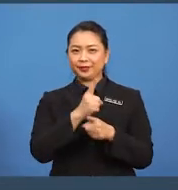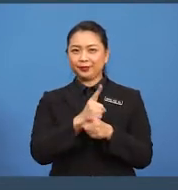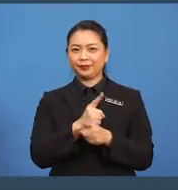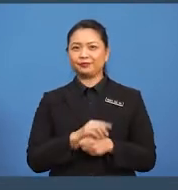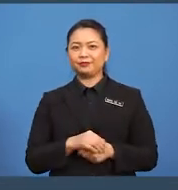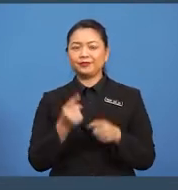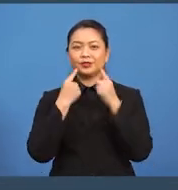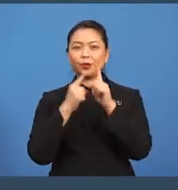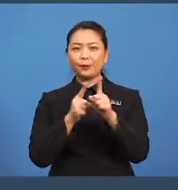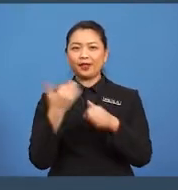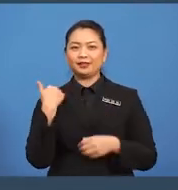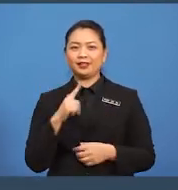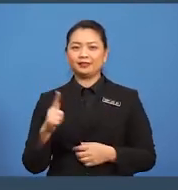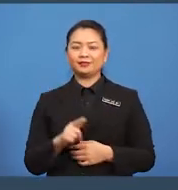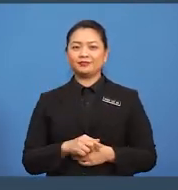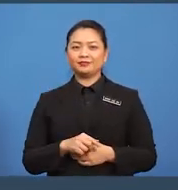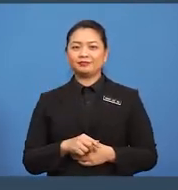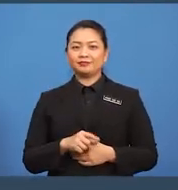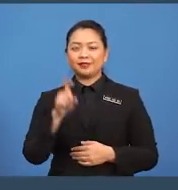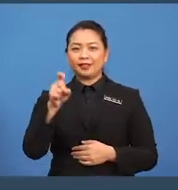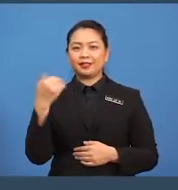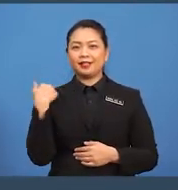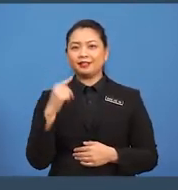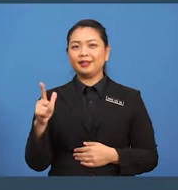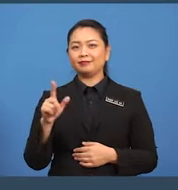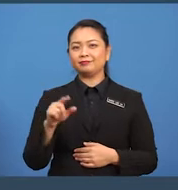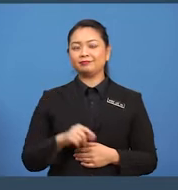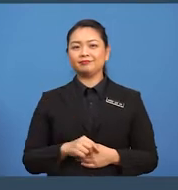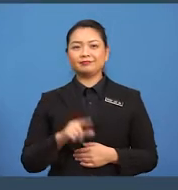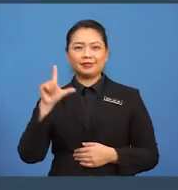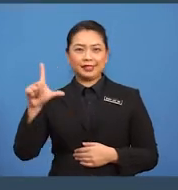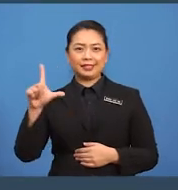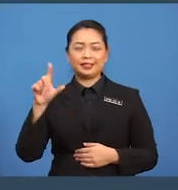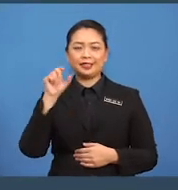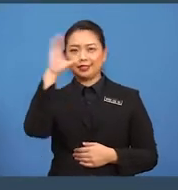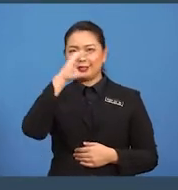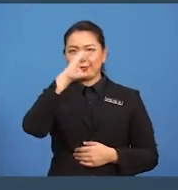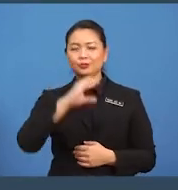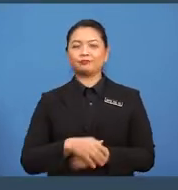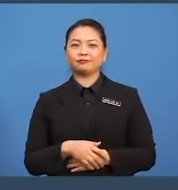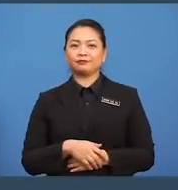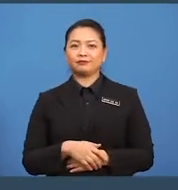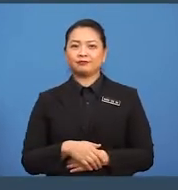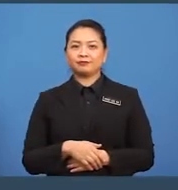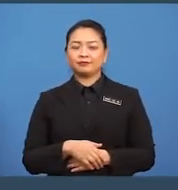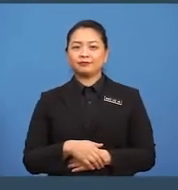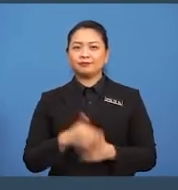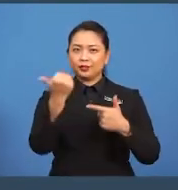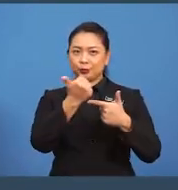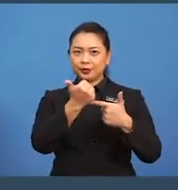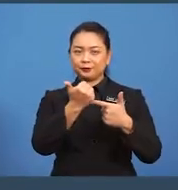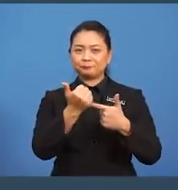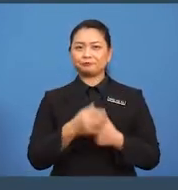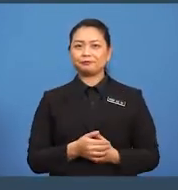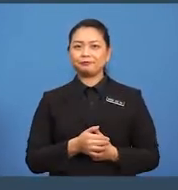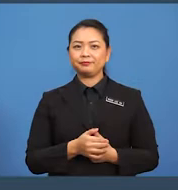betul. Jawapannya ialah X merupakan algoritma linear search. Uji minda